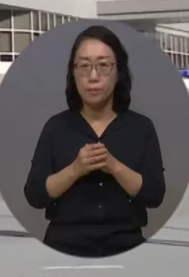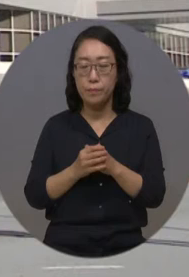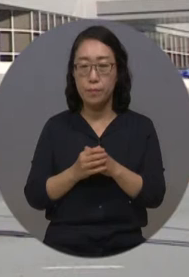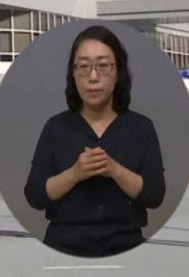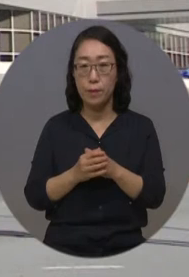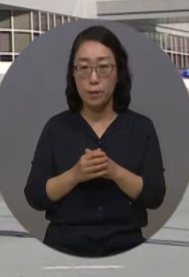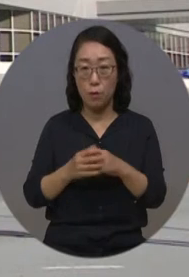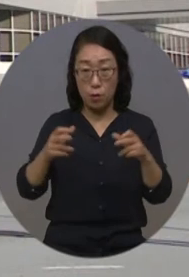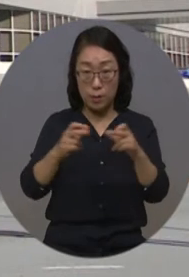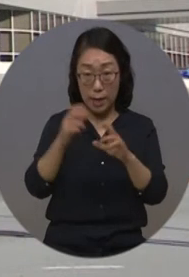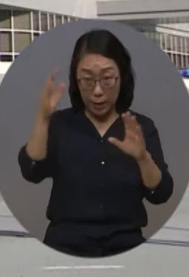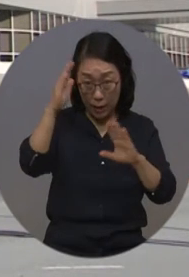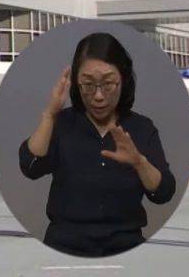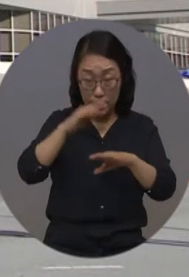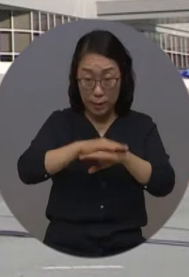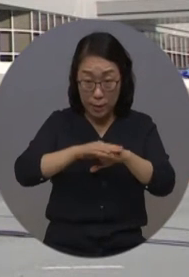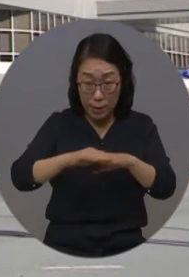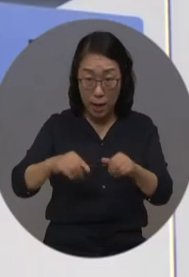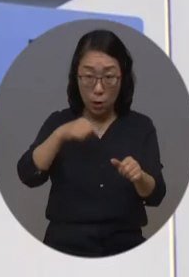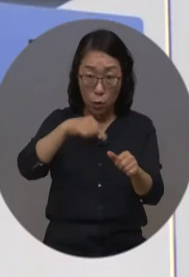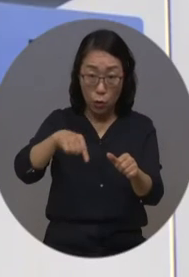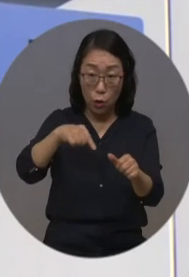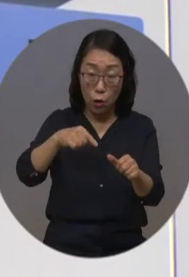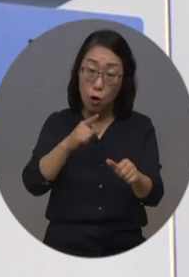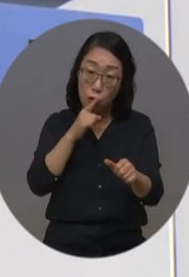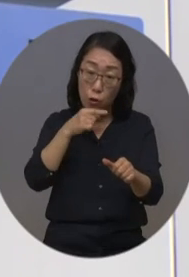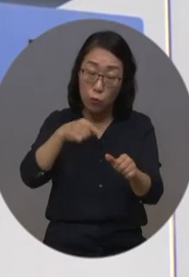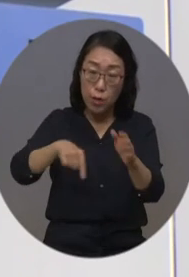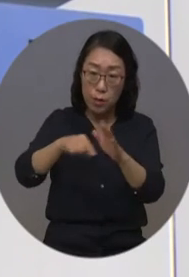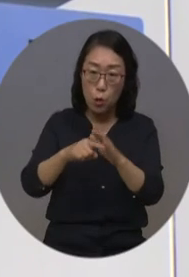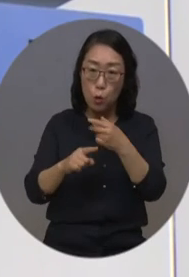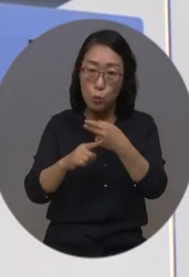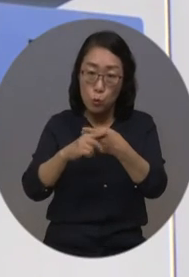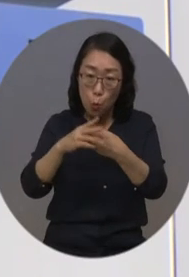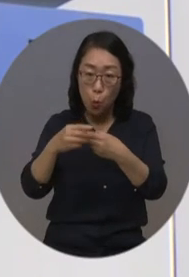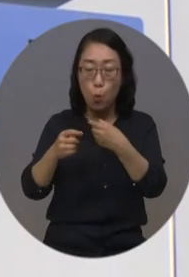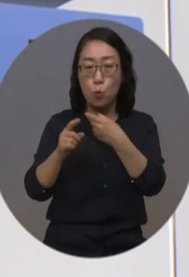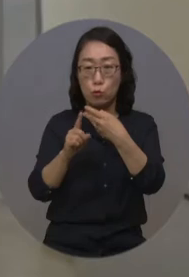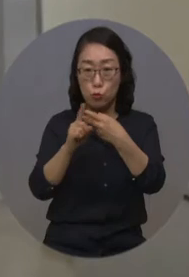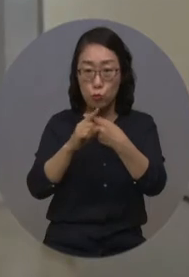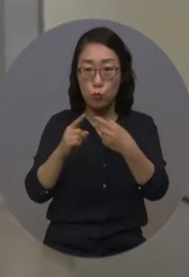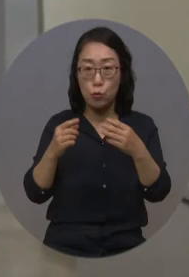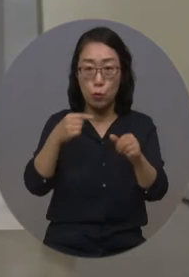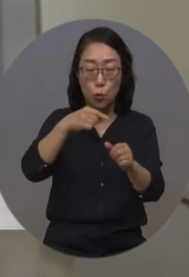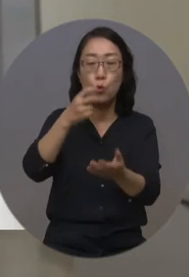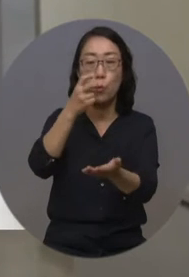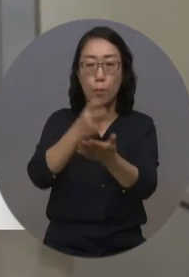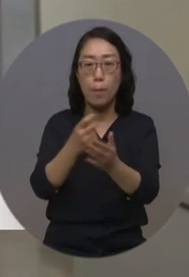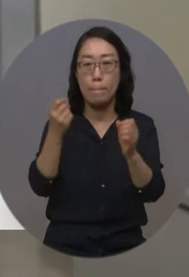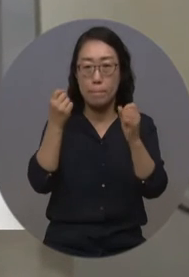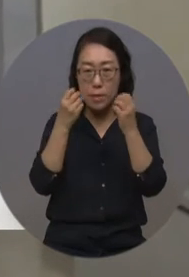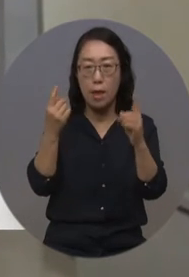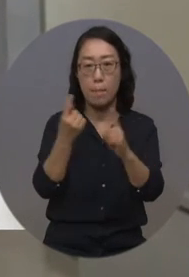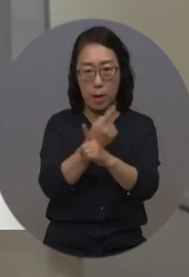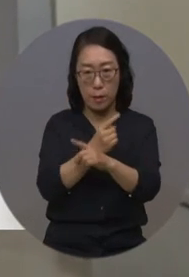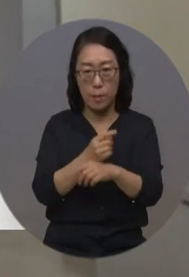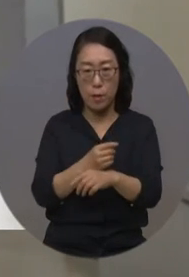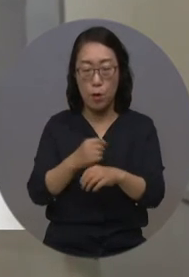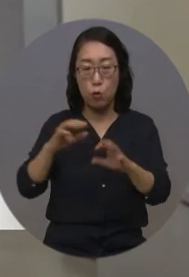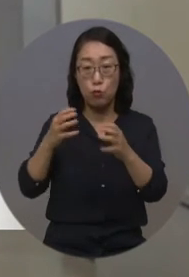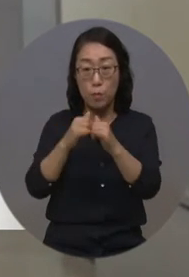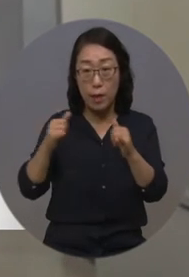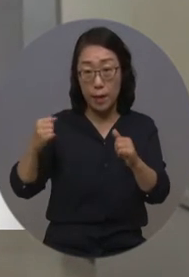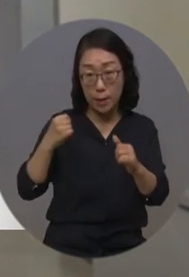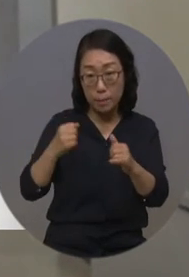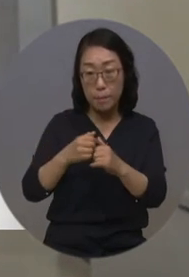이에 장애학생의 원활한 어머 교육을 위해 초중등교육법 개정이 추진됩니다 국민의 힘 이중성의 1n